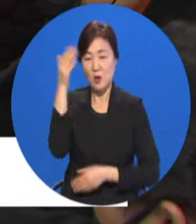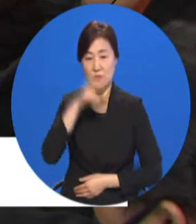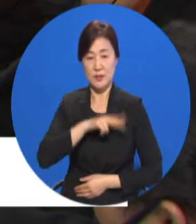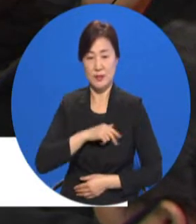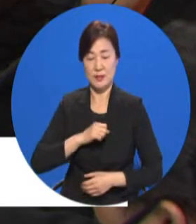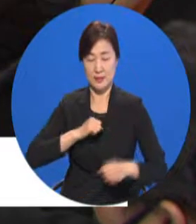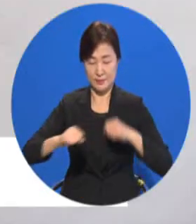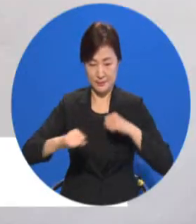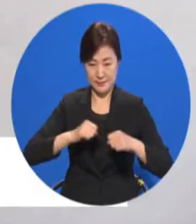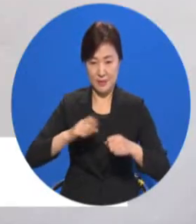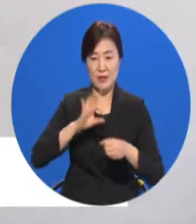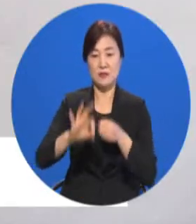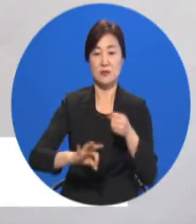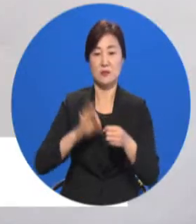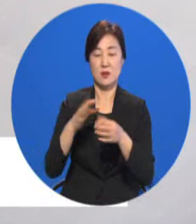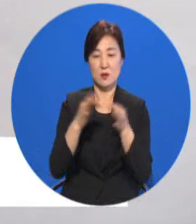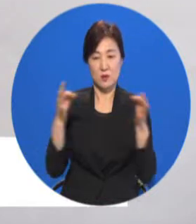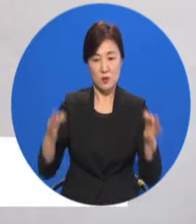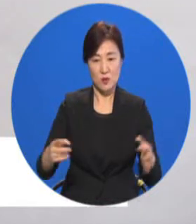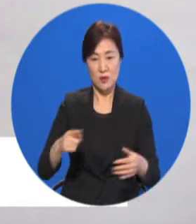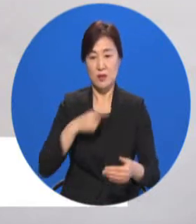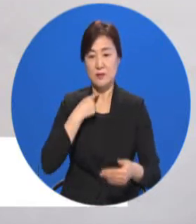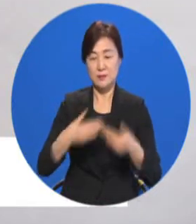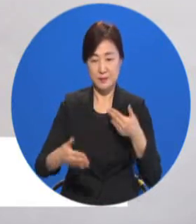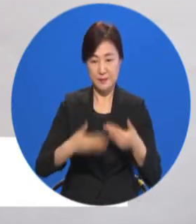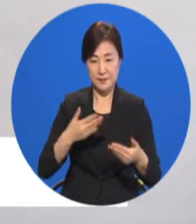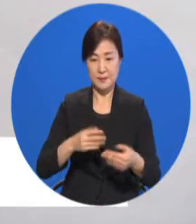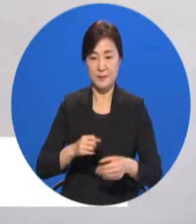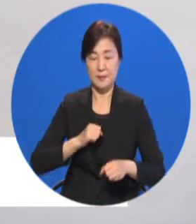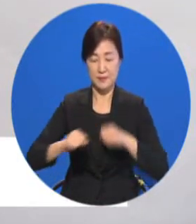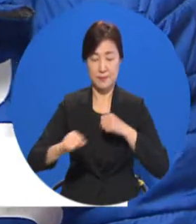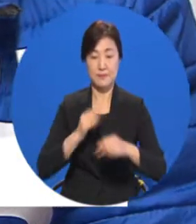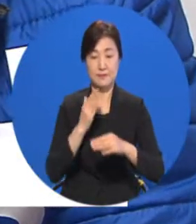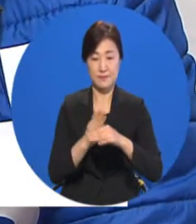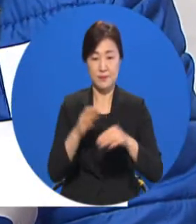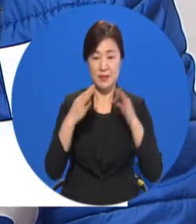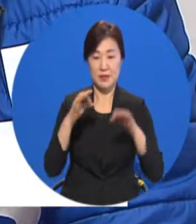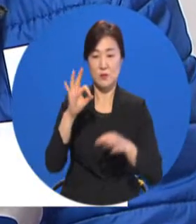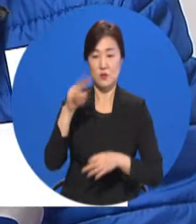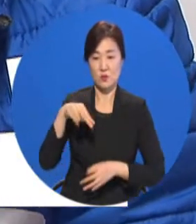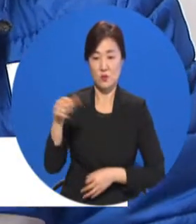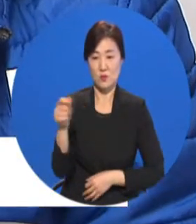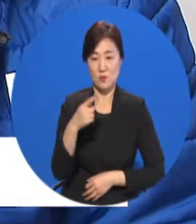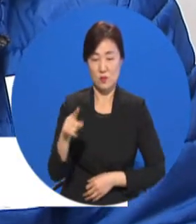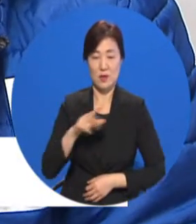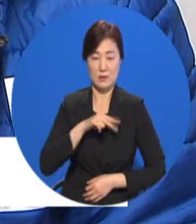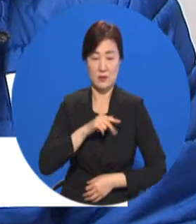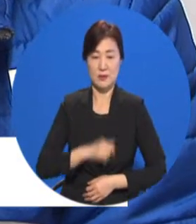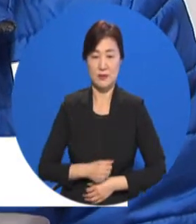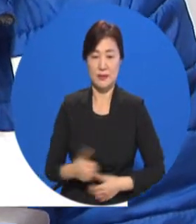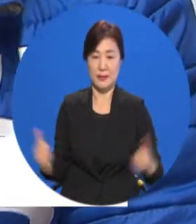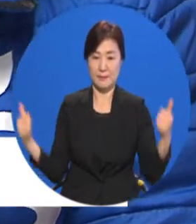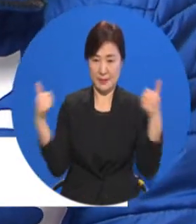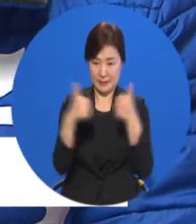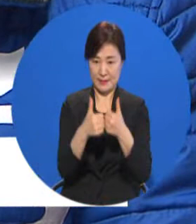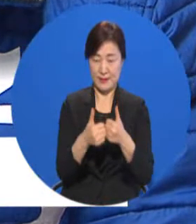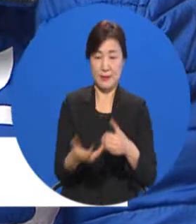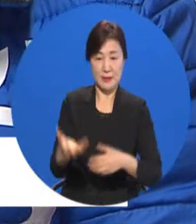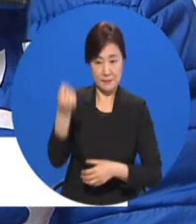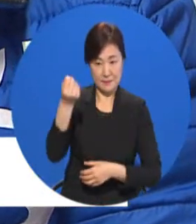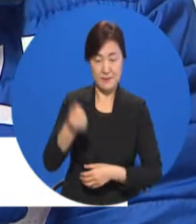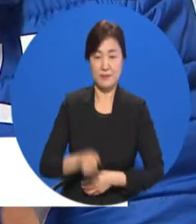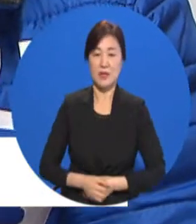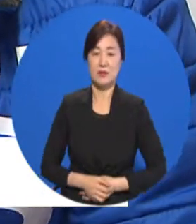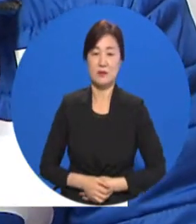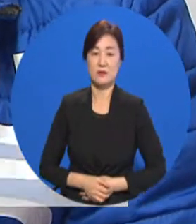입문해 10년째 지역정가의 털을 닦아온 김유화 후보. 민주당 공천을 놓고 맞대결의 기회를 잡은 두 후보 모두